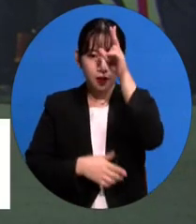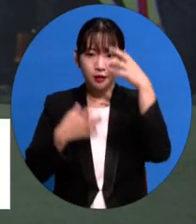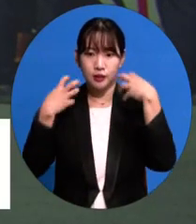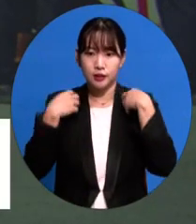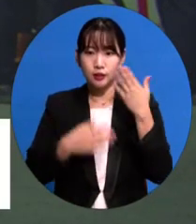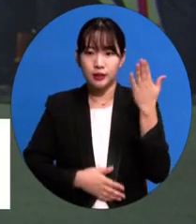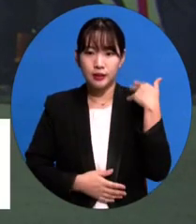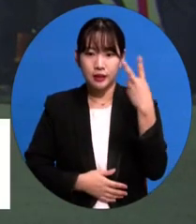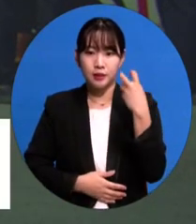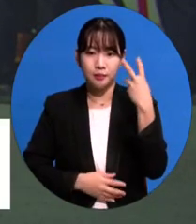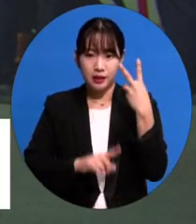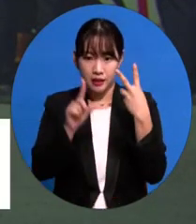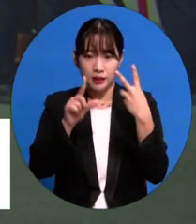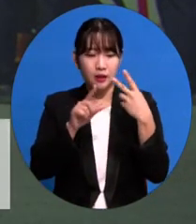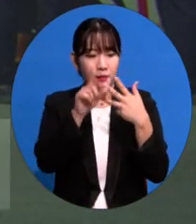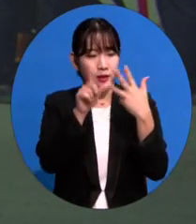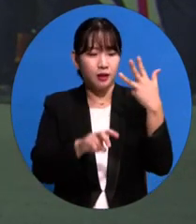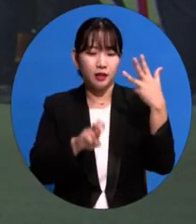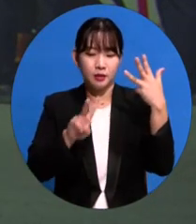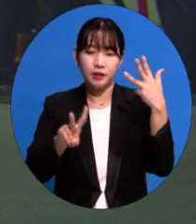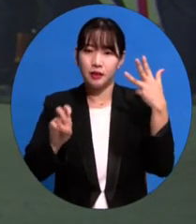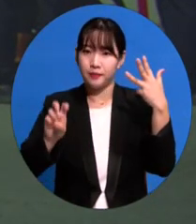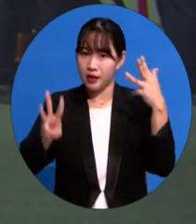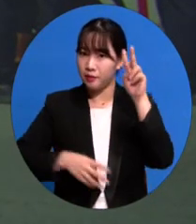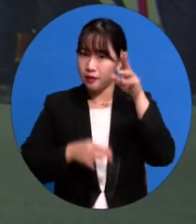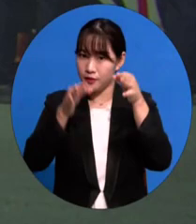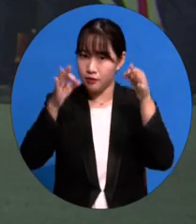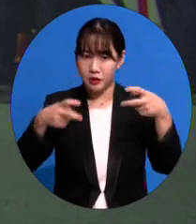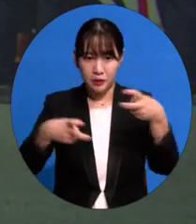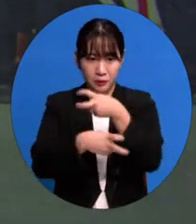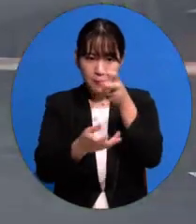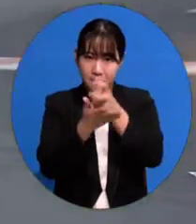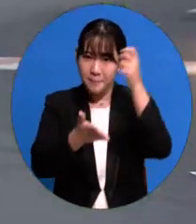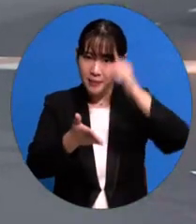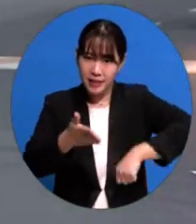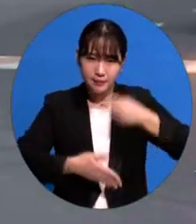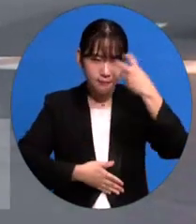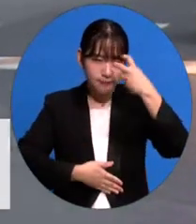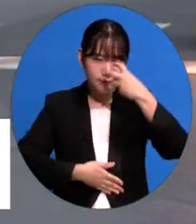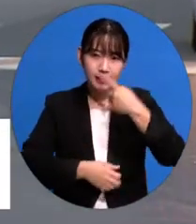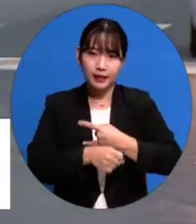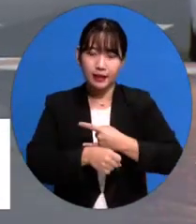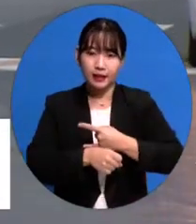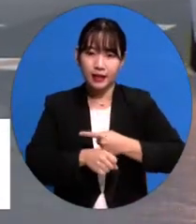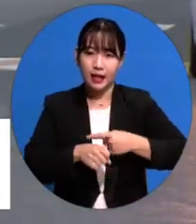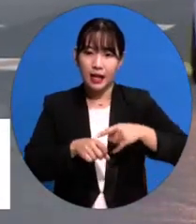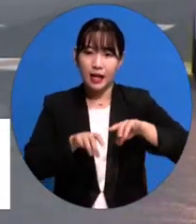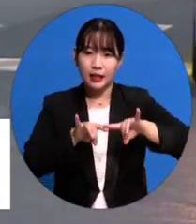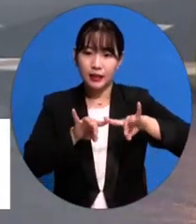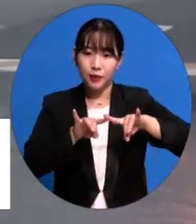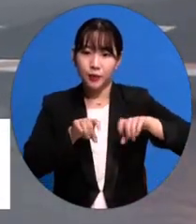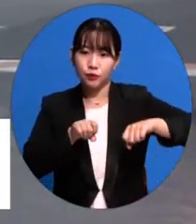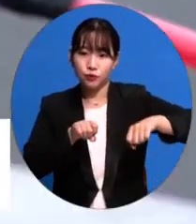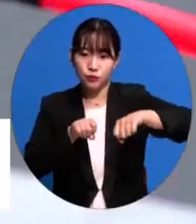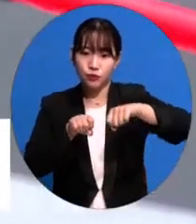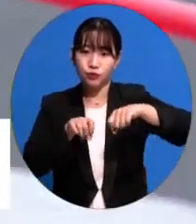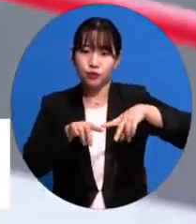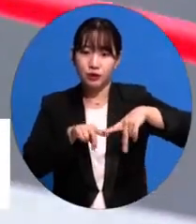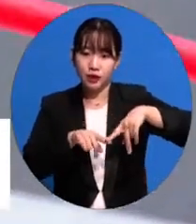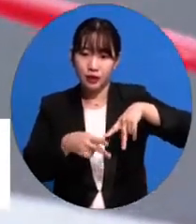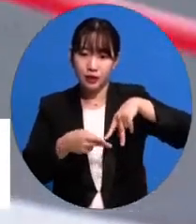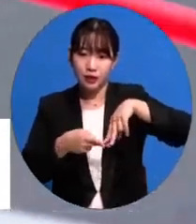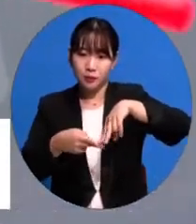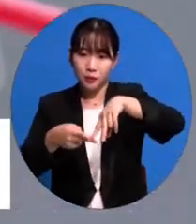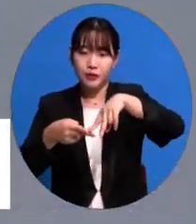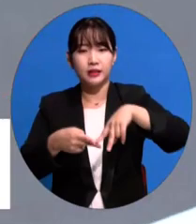목포경찰서는 지난 22일과 23일 이틀 동안 교통위반 행위 집중 단속을 벌여 전통 킥보드 안전장비 미착용과